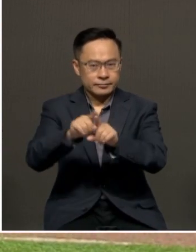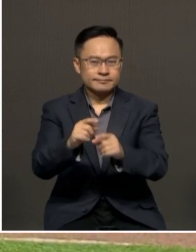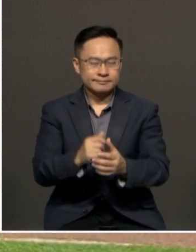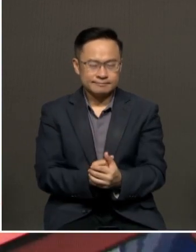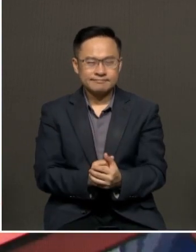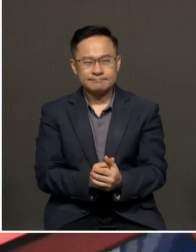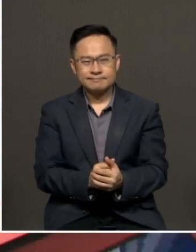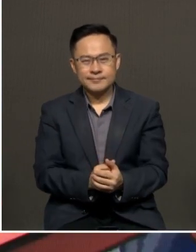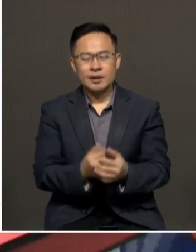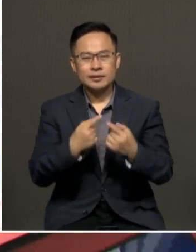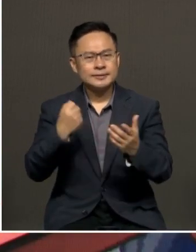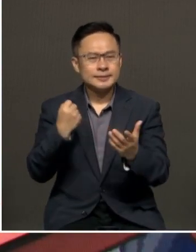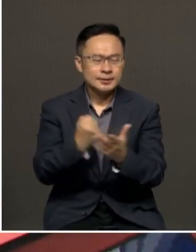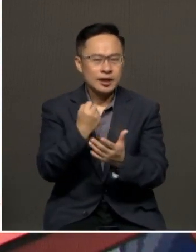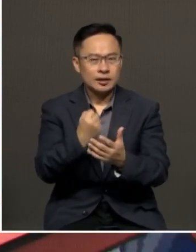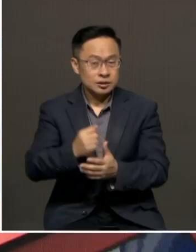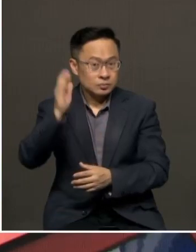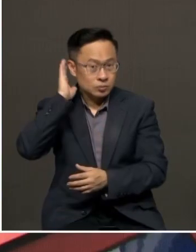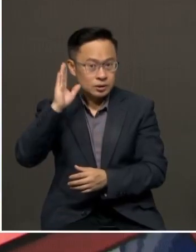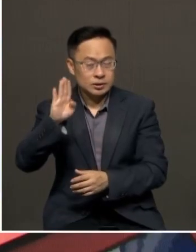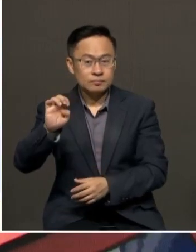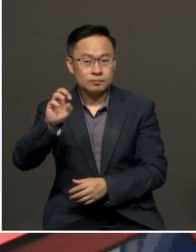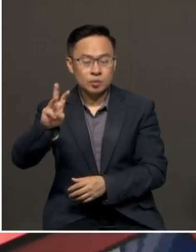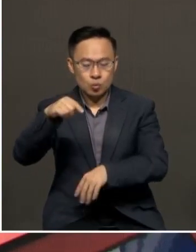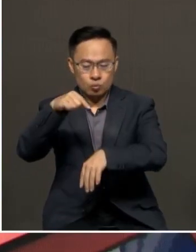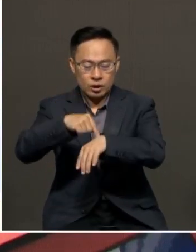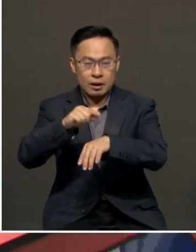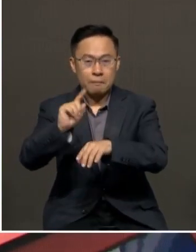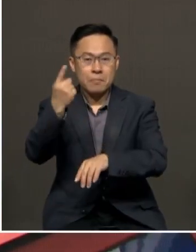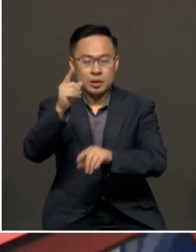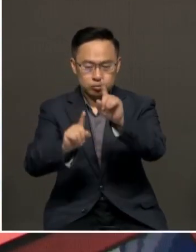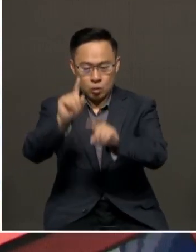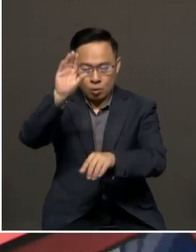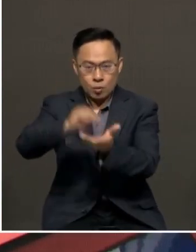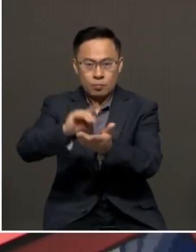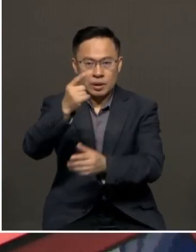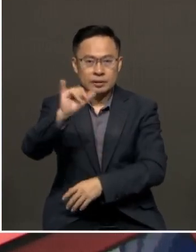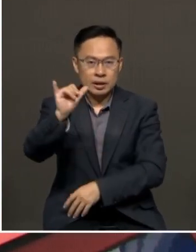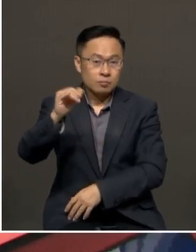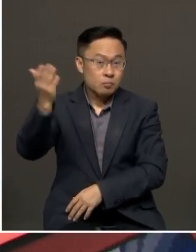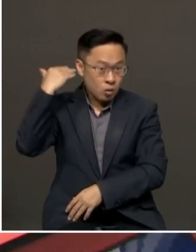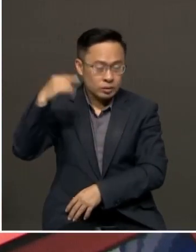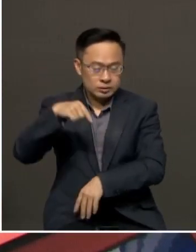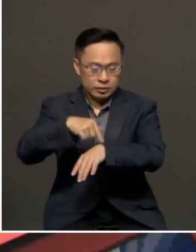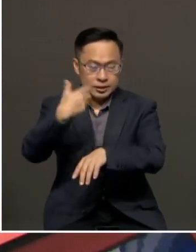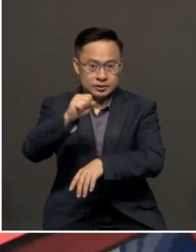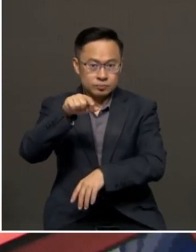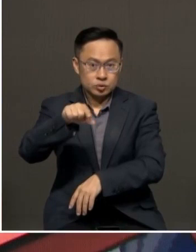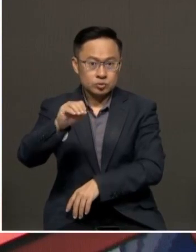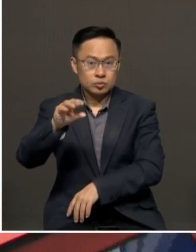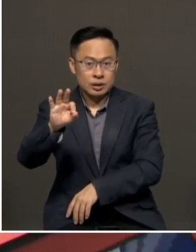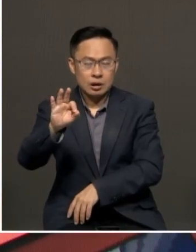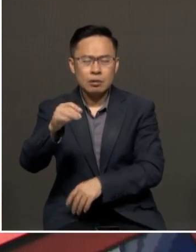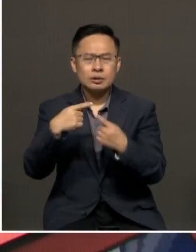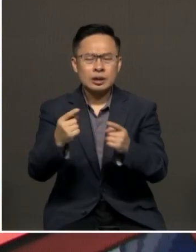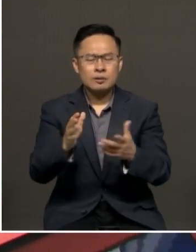ล้ว แต่ก็เสียดายที่บิวภูริพลยังไม่ได้ทำลายสถิตินะคะ ใช่ค่ะ เพราะว่าก่อนหน้านี้สถิติของเขาก็อยู่ที่ 10.09 วินาทีแต่ก็ไ